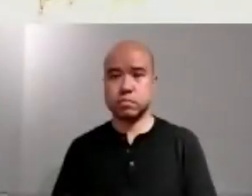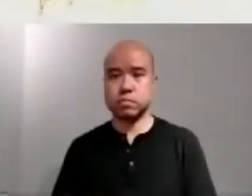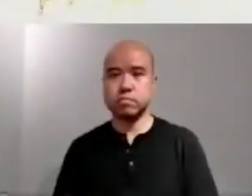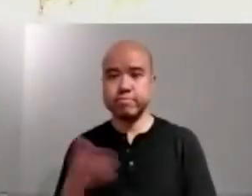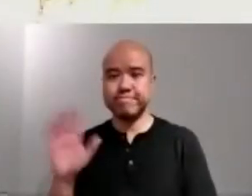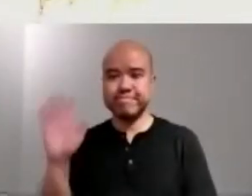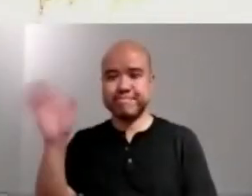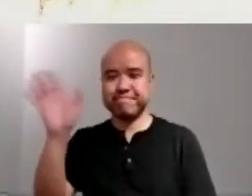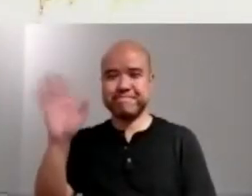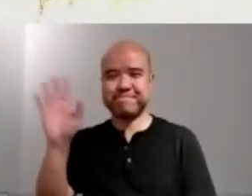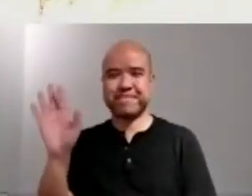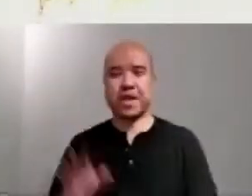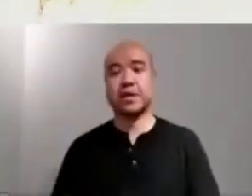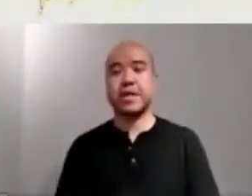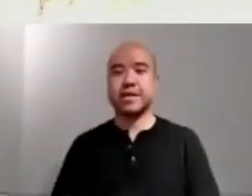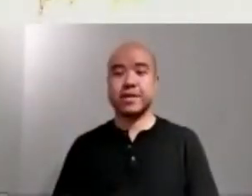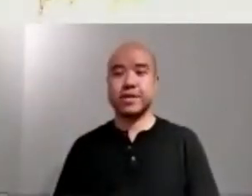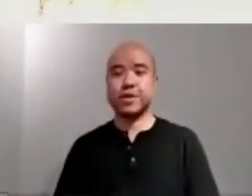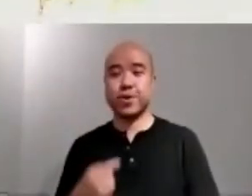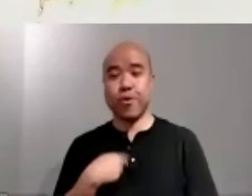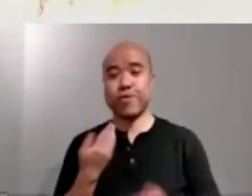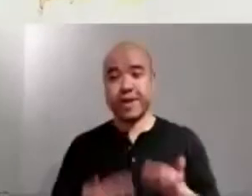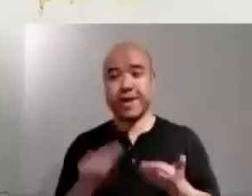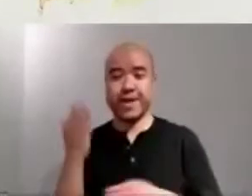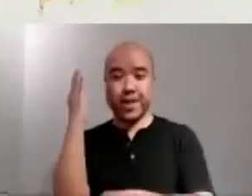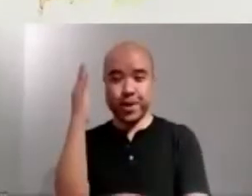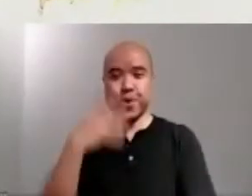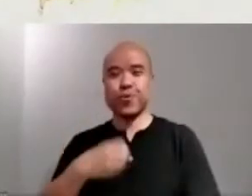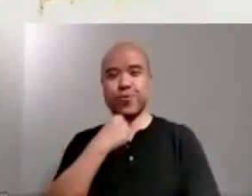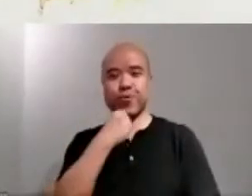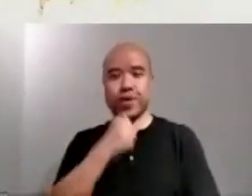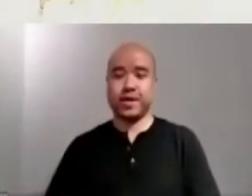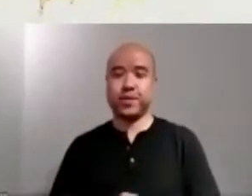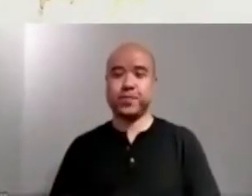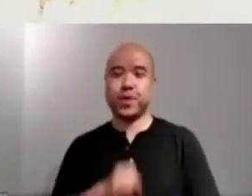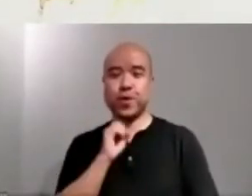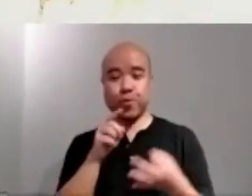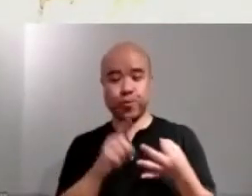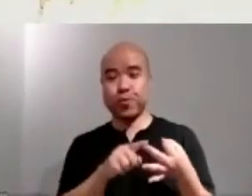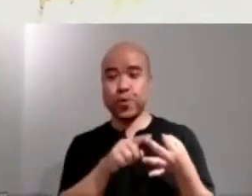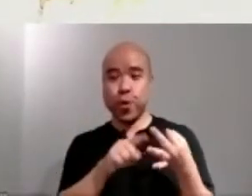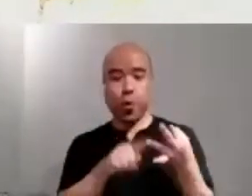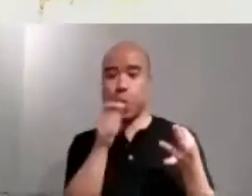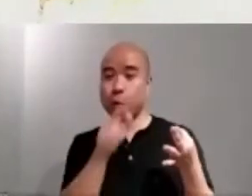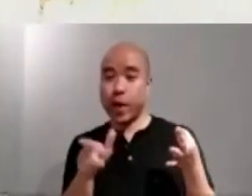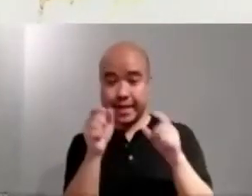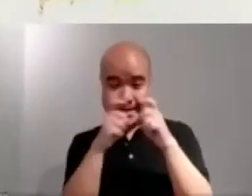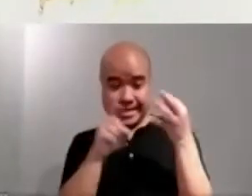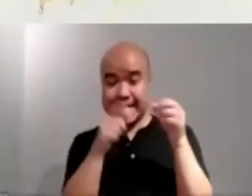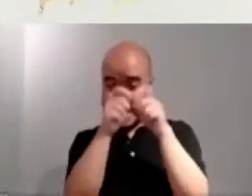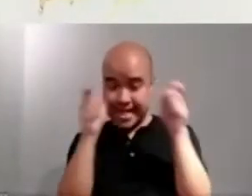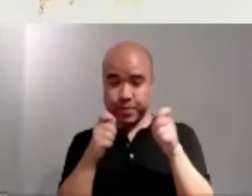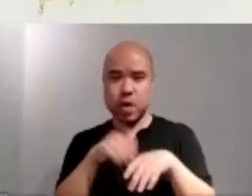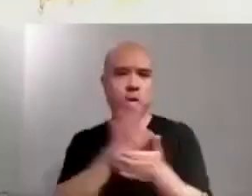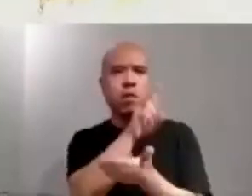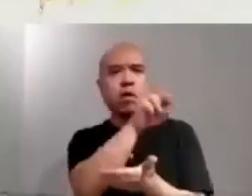Hello， 大家好，我是你们这个环节的主持洪永成。大概在20年前呢，标基